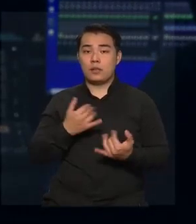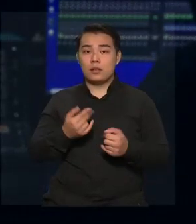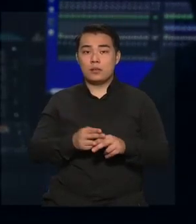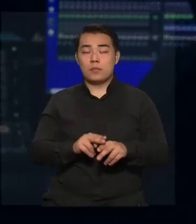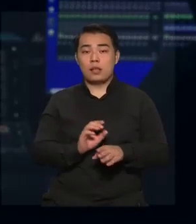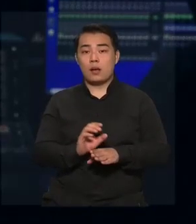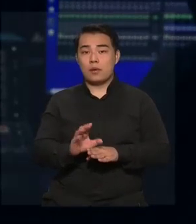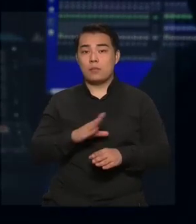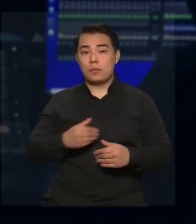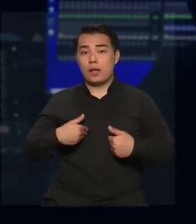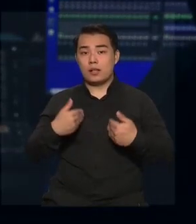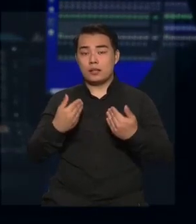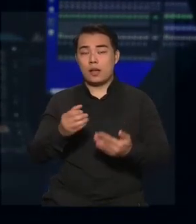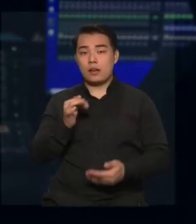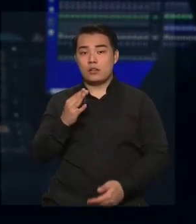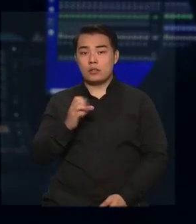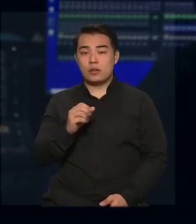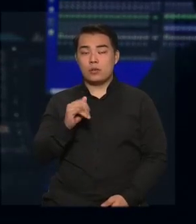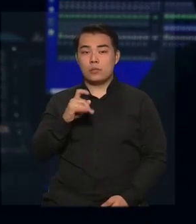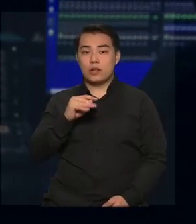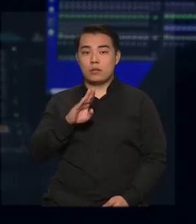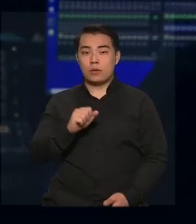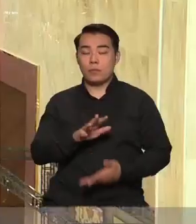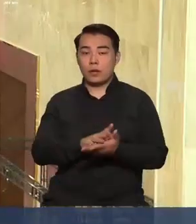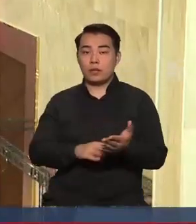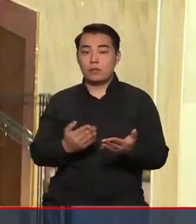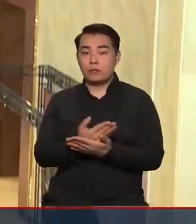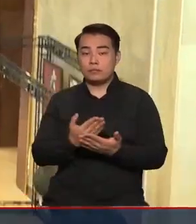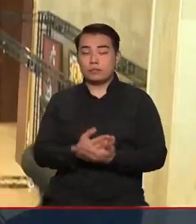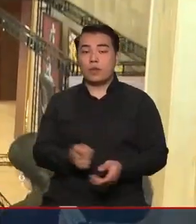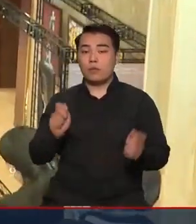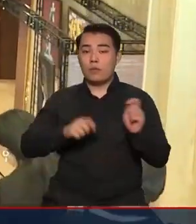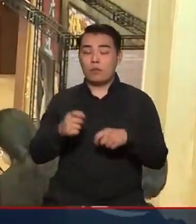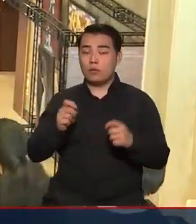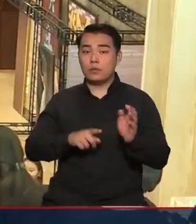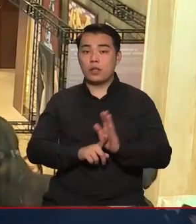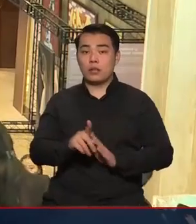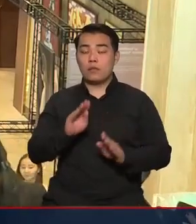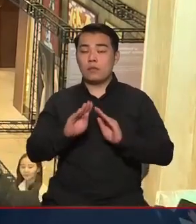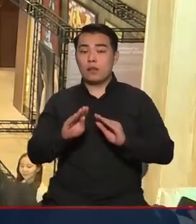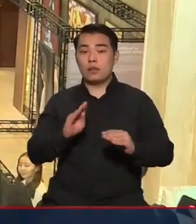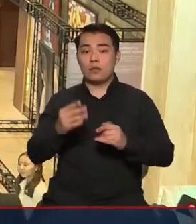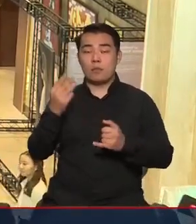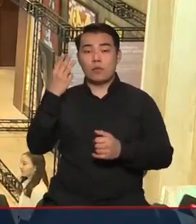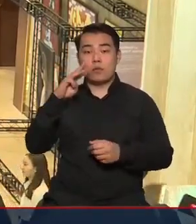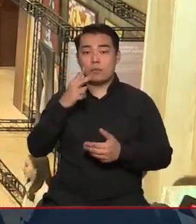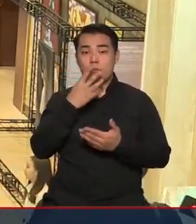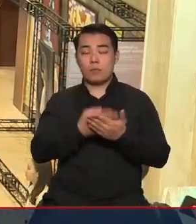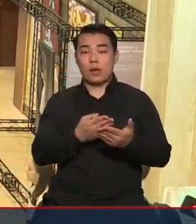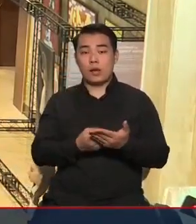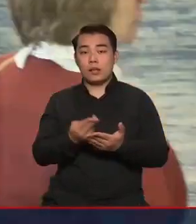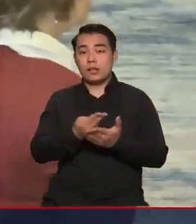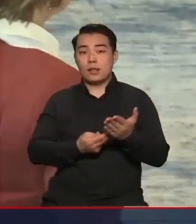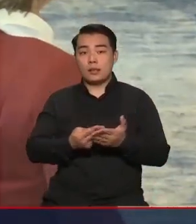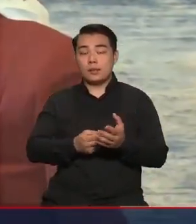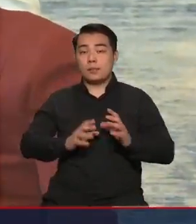направил поздравления. Айша Уйсимбекова продолжит тему. Форум начался с выставки современного изобразительного искусства,